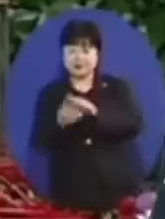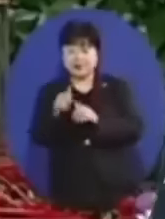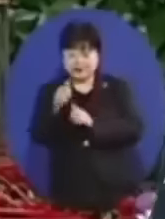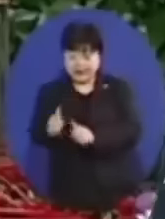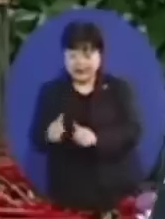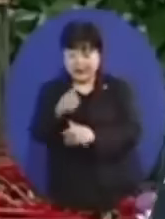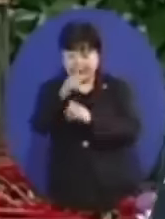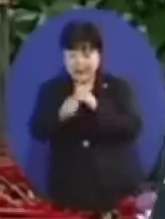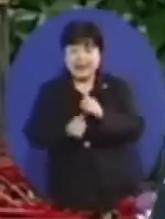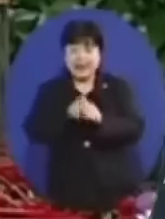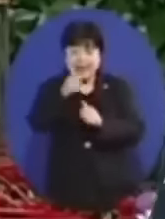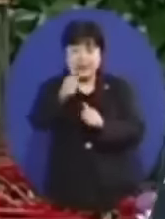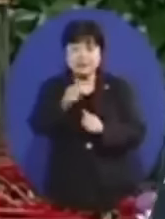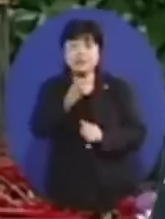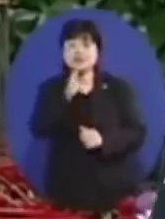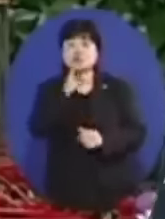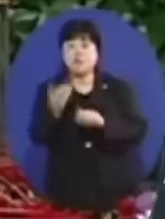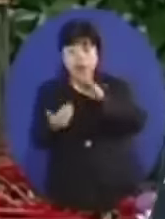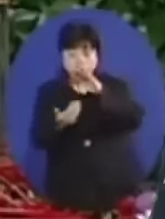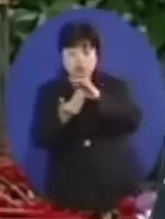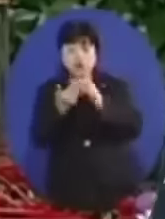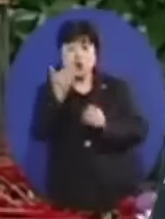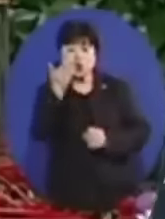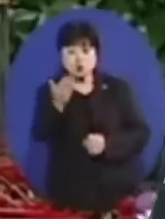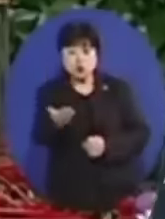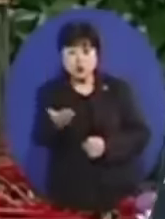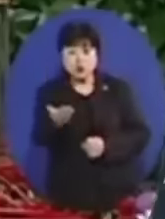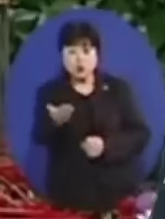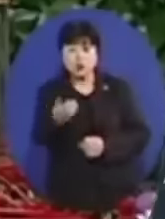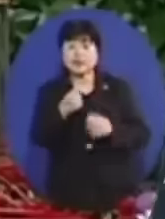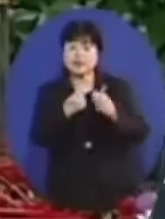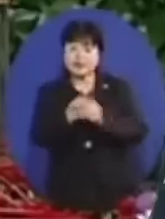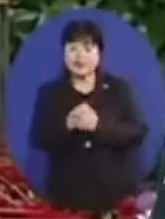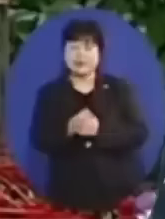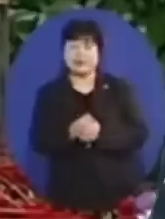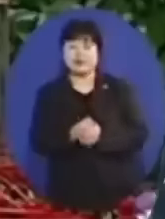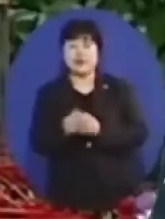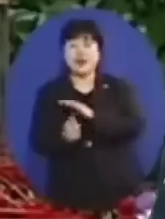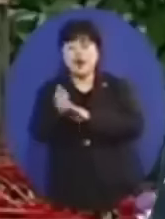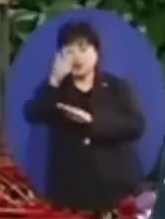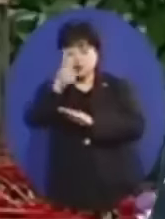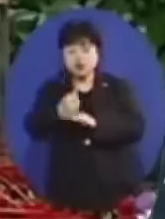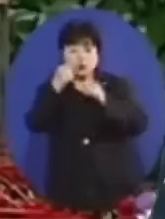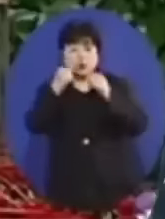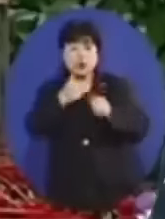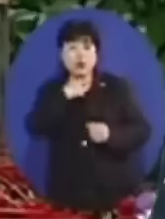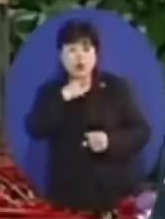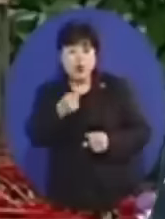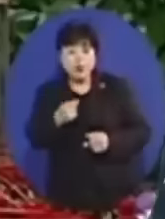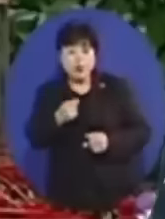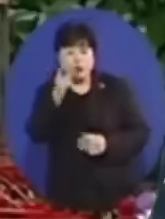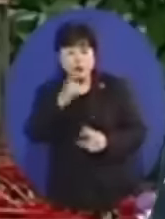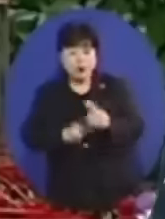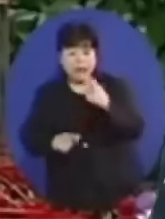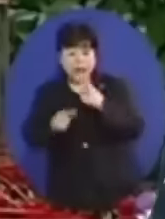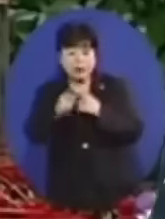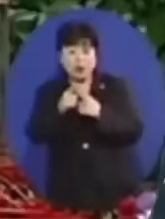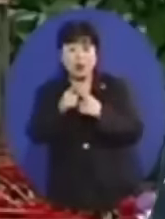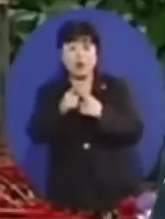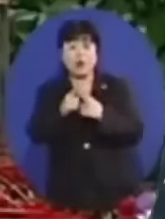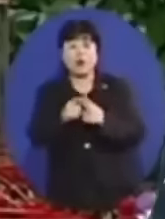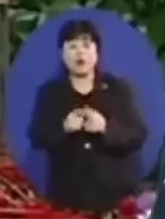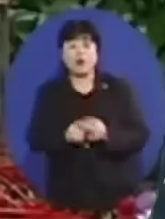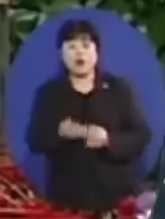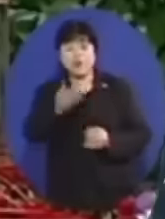하나님이 실제로 이루어주겠다는 것입니다. 그러므로 우리가 성공적인 삶을 원한다면 우리는 무엇보다도